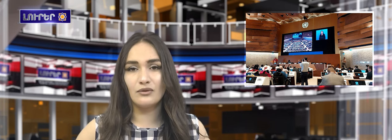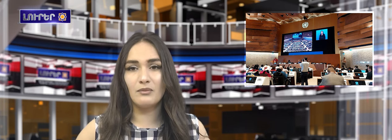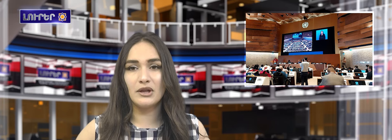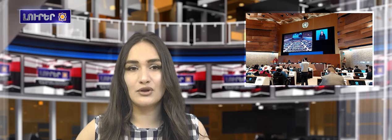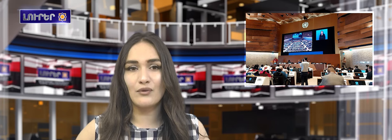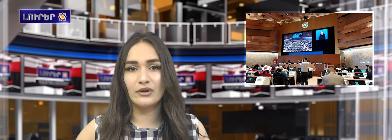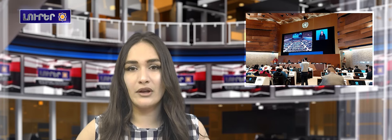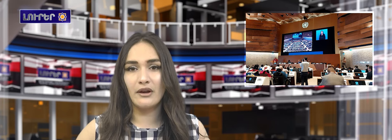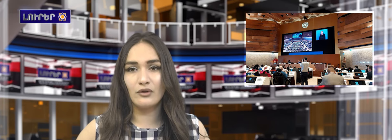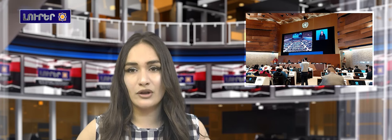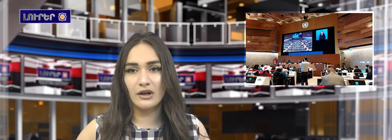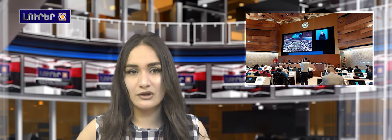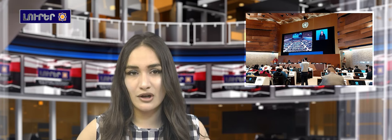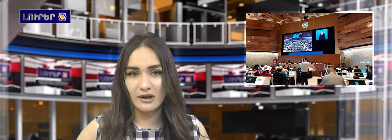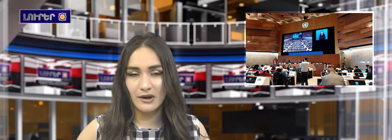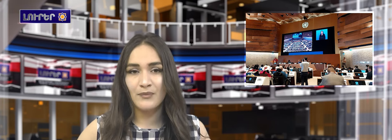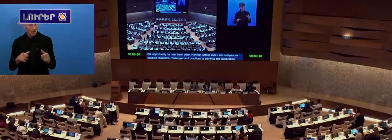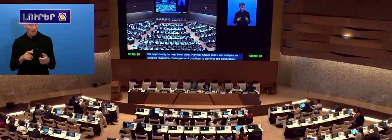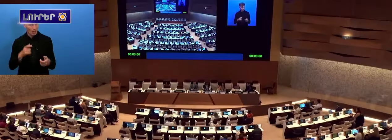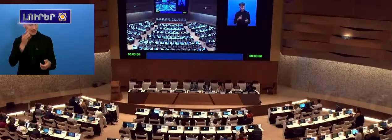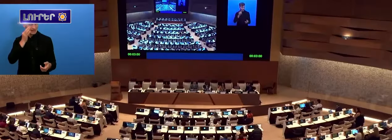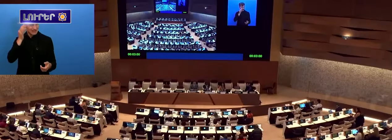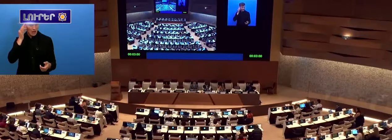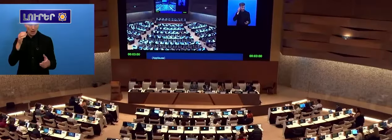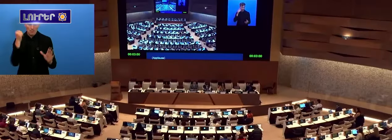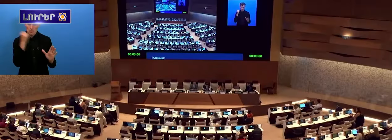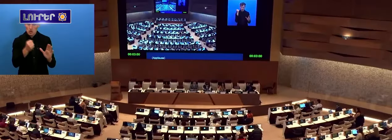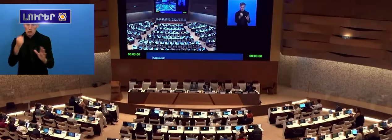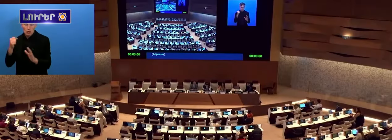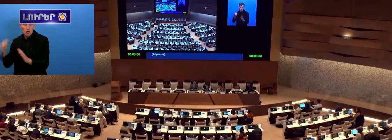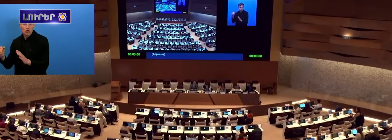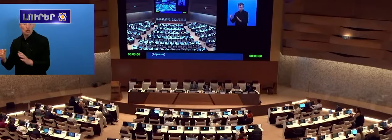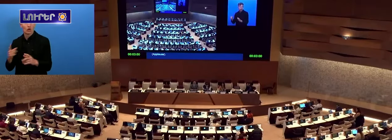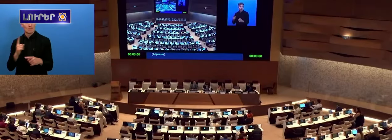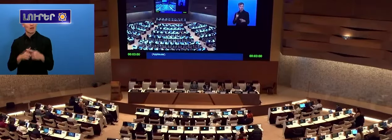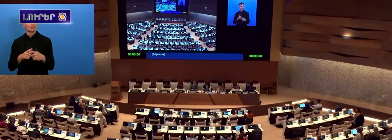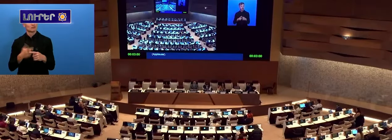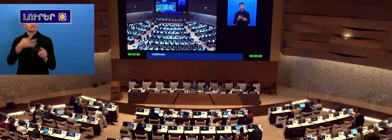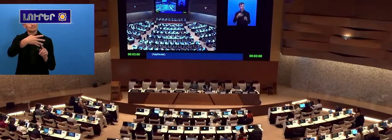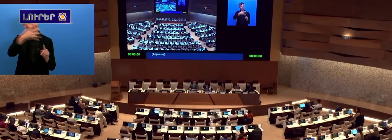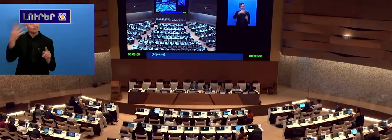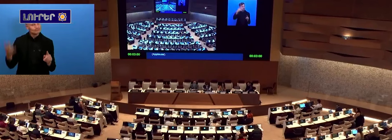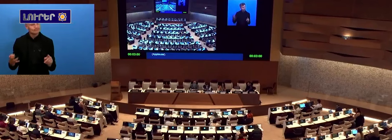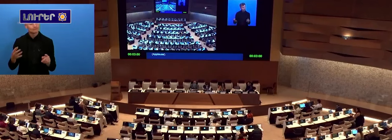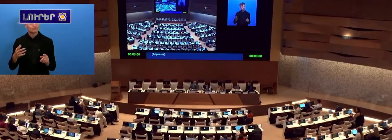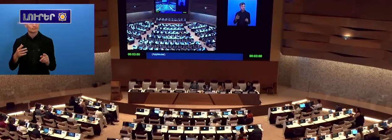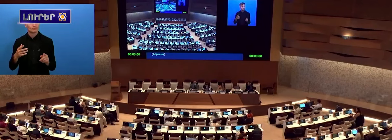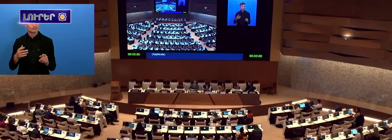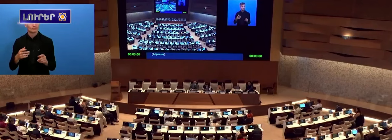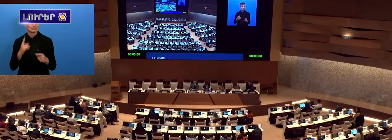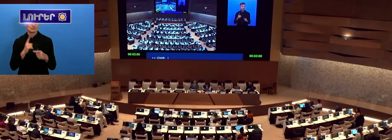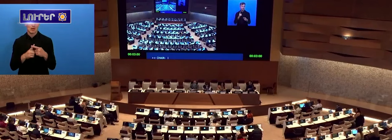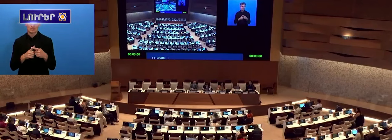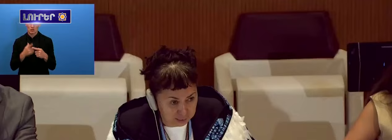13-ին ընդունե բնիկ ժողովրդների իրավունքների հարչակագիրը։ Ստիա Յուրան խոսքը սկսալ Արևմտյան Հայաստանը Հանրապետության ազգային խորհրդի նախագահ պարոն